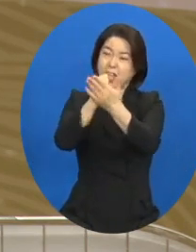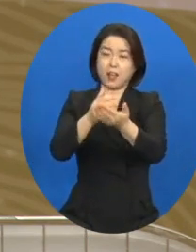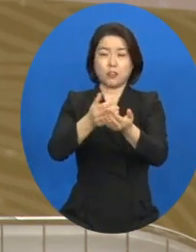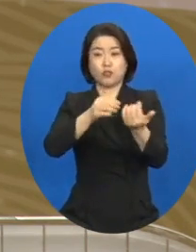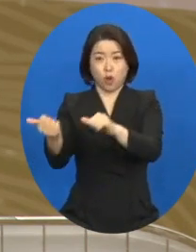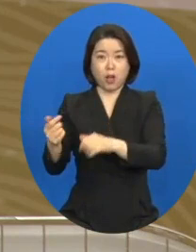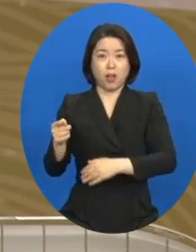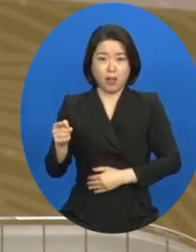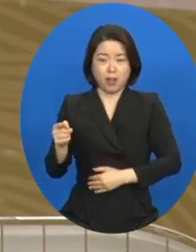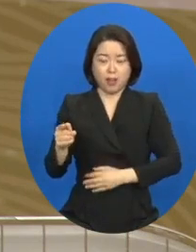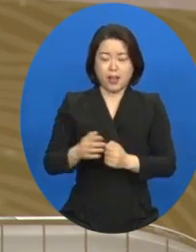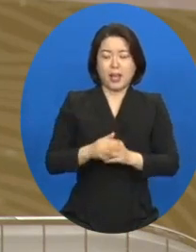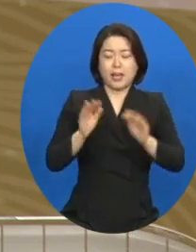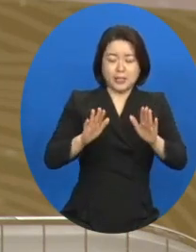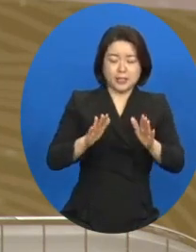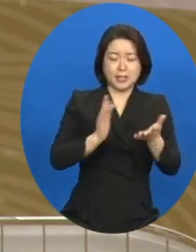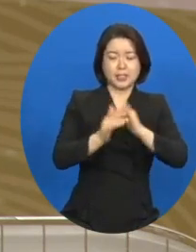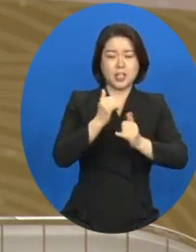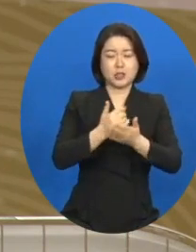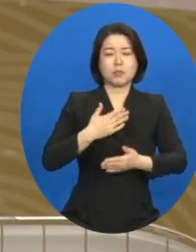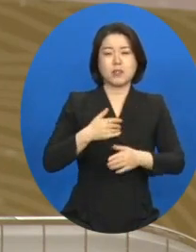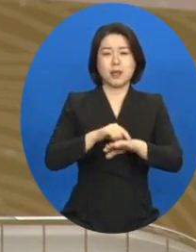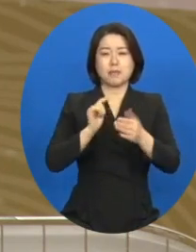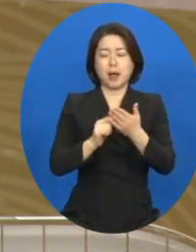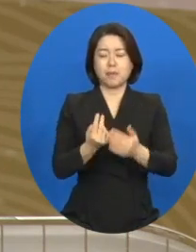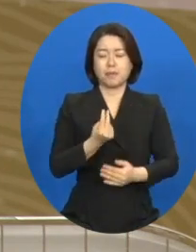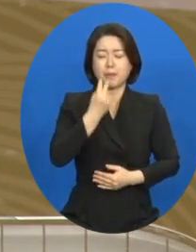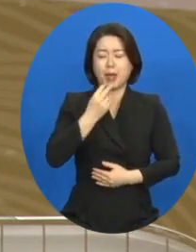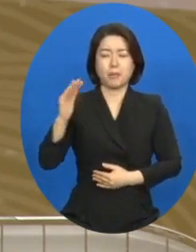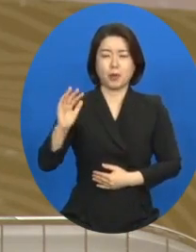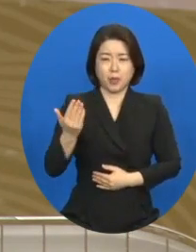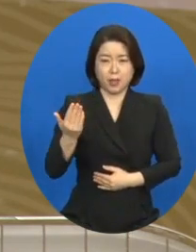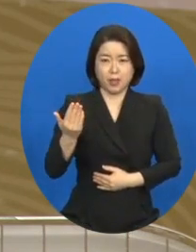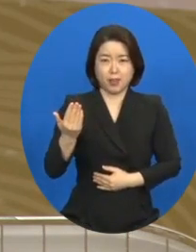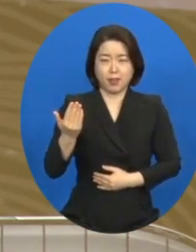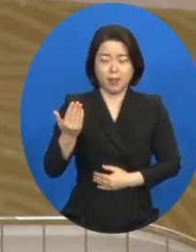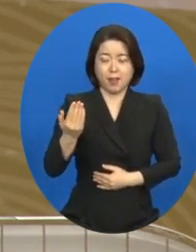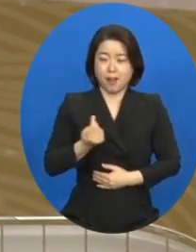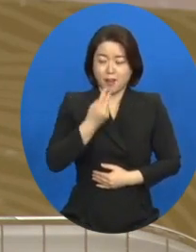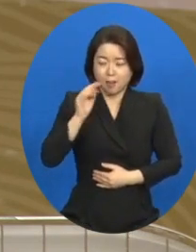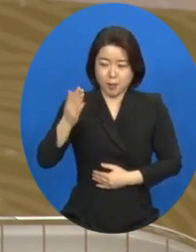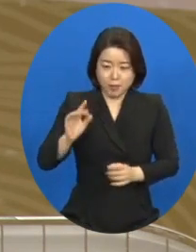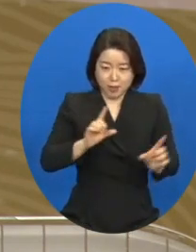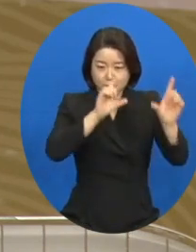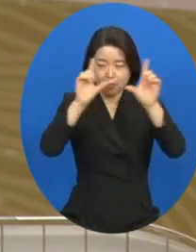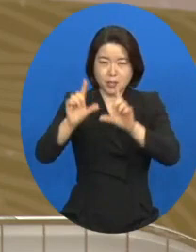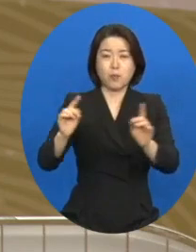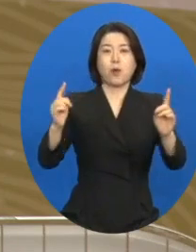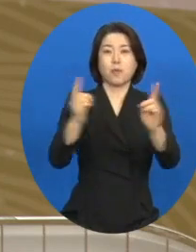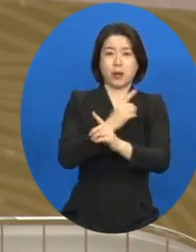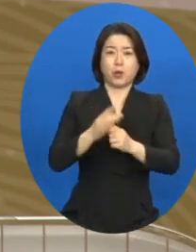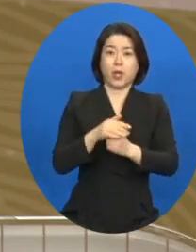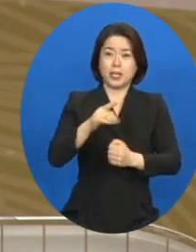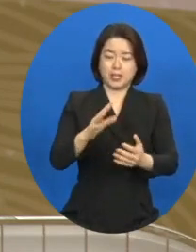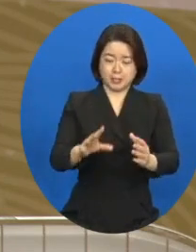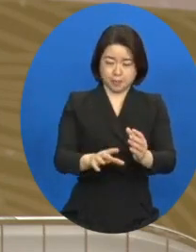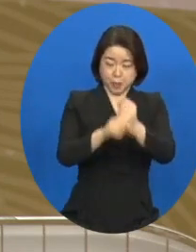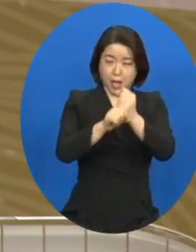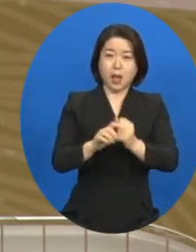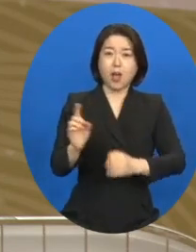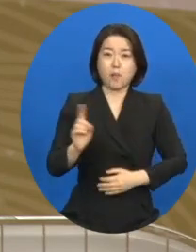예수님이 우리 마음의 생명이 되셔서 우리의 생명 되시는 삶으로 바뀌는 것, 이걸 간단하게